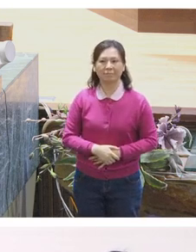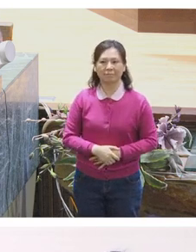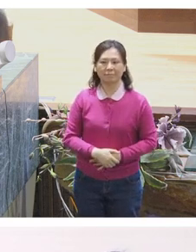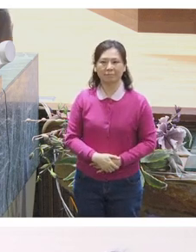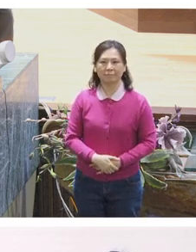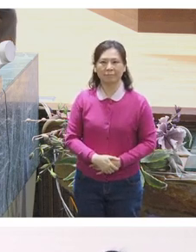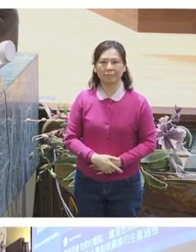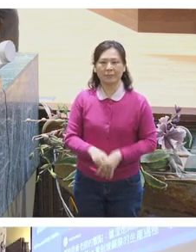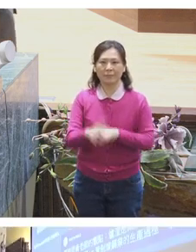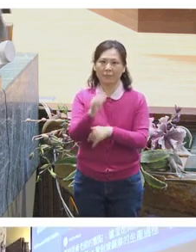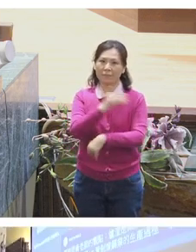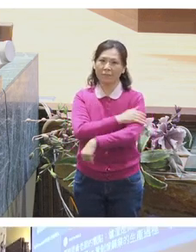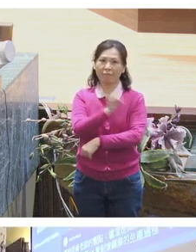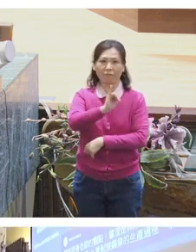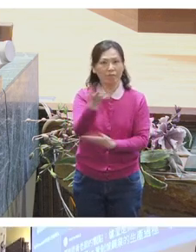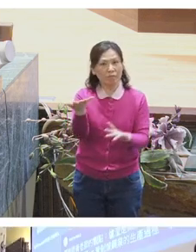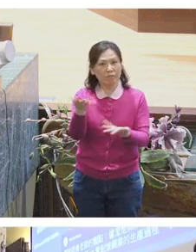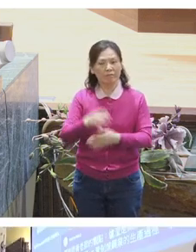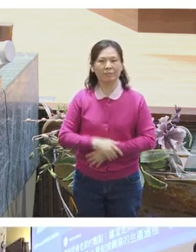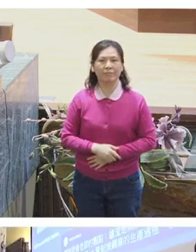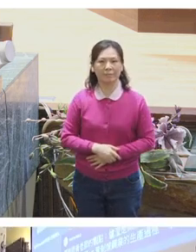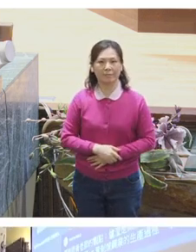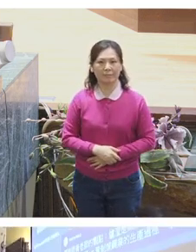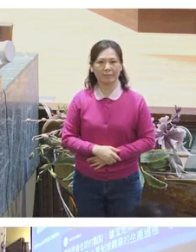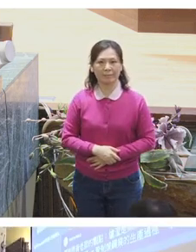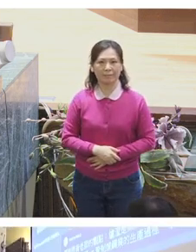OK， 那顺宁。